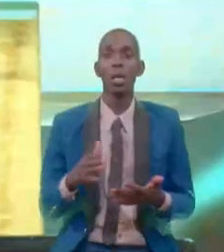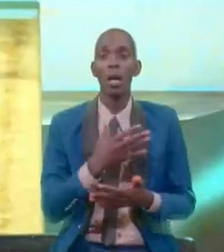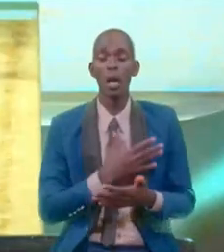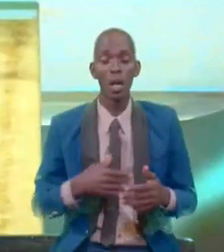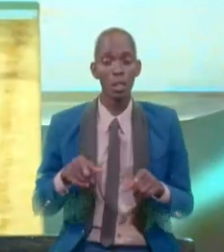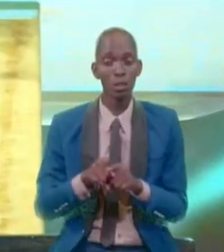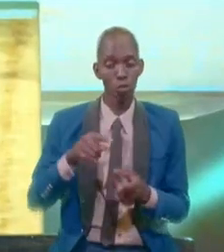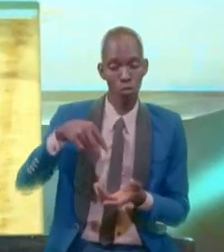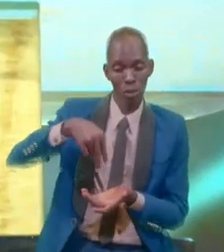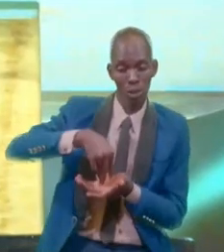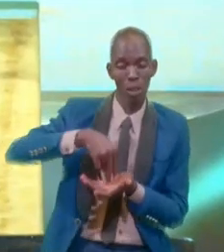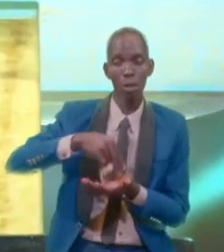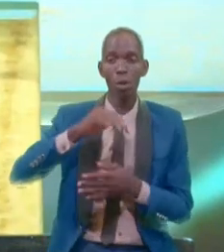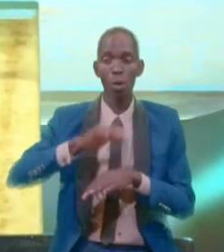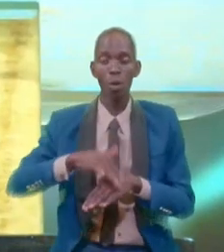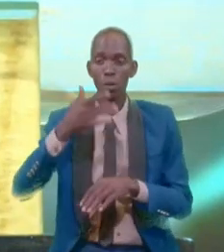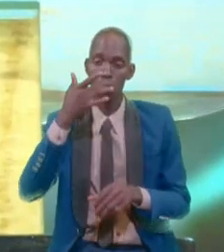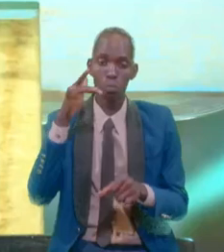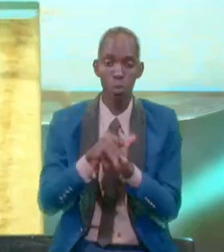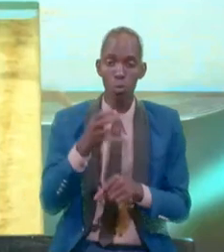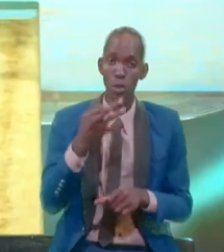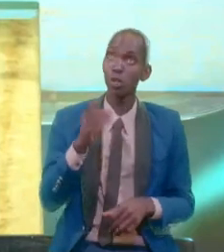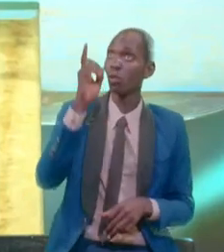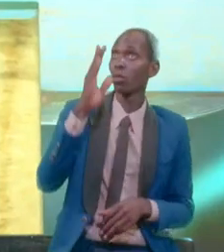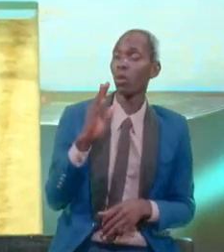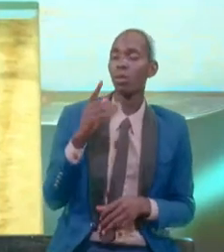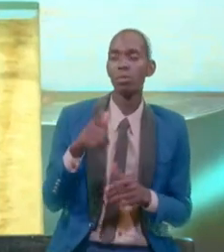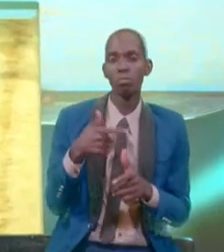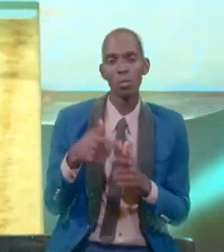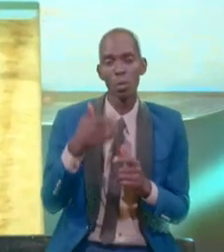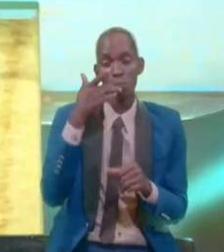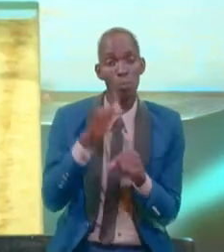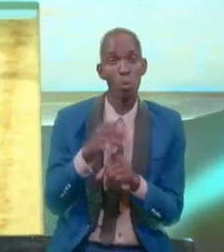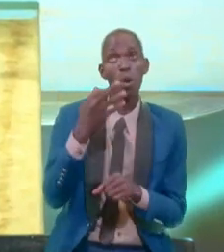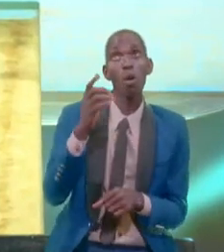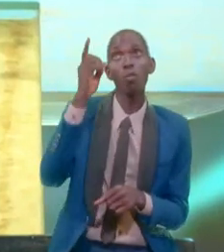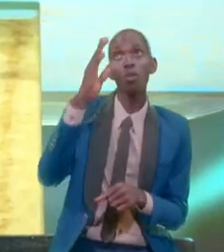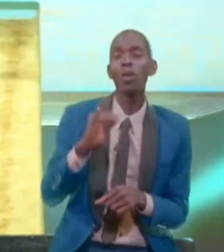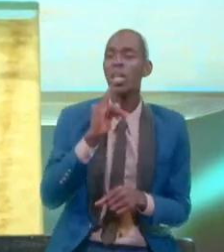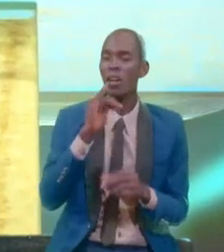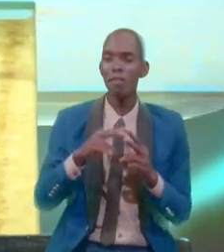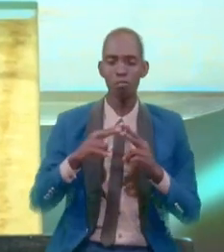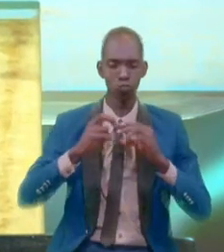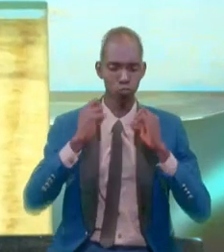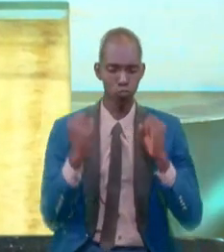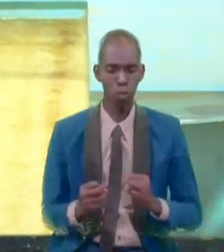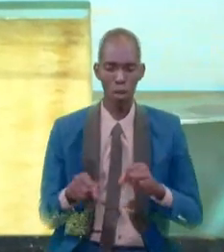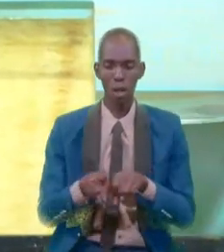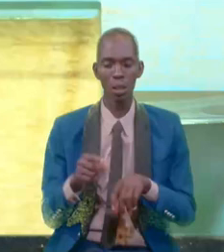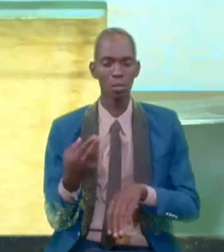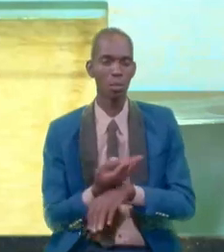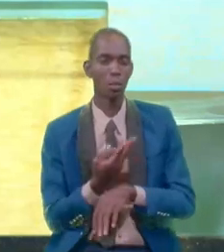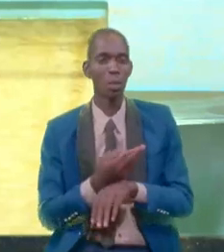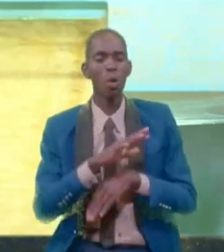Comme vous tenez sur le sol solide, la parole de Dieu, la promesse de Dieu, la parole est aussi solide